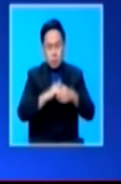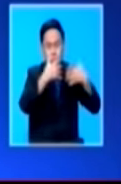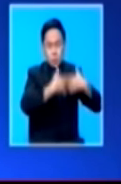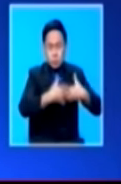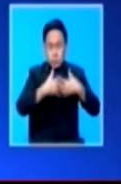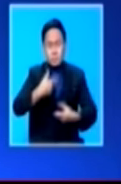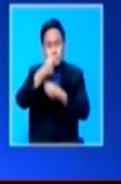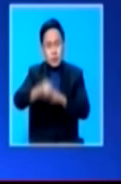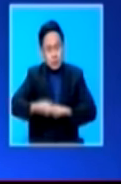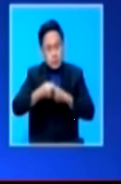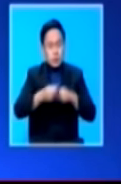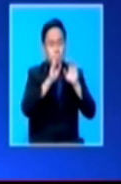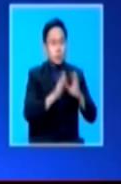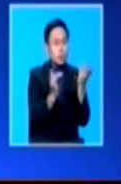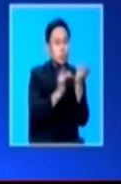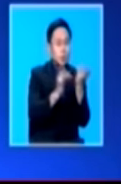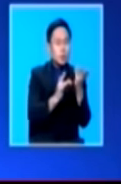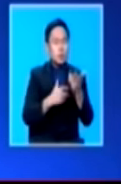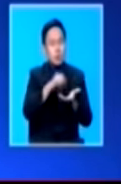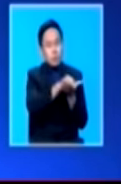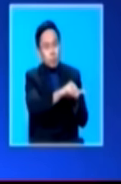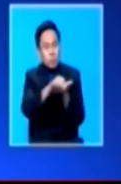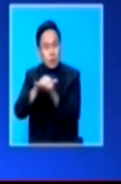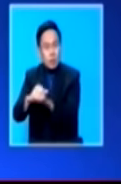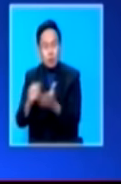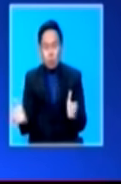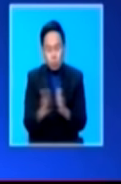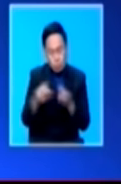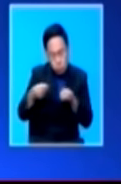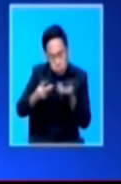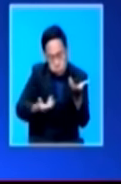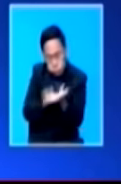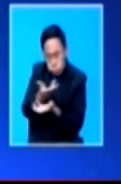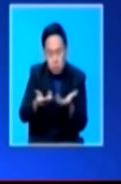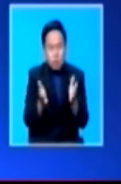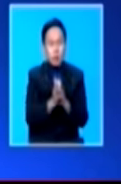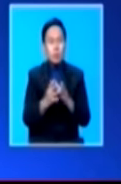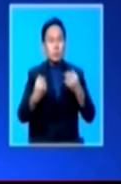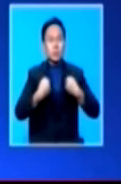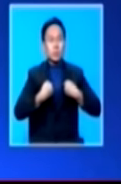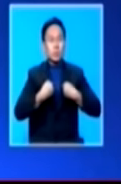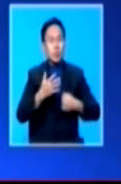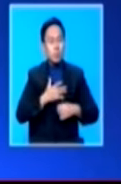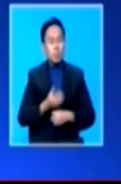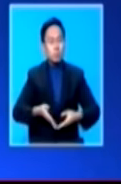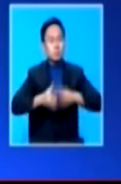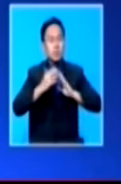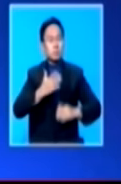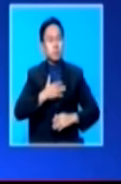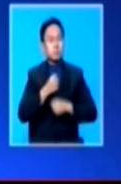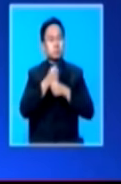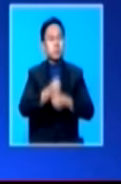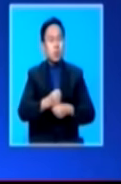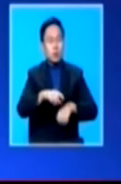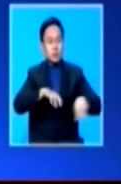ตรดิจิทัลเทคโนโลยีและธุรกิจบริการในร่วมกันคิดและสร้างการเป็นเจ้าของธุรกิจนะครับที่จะต้องใช้นวัตกรรม